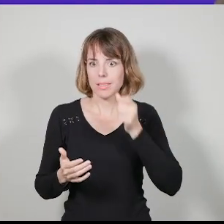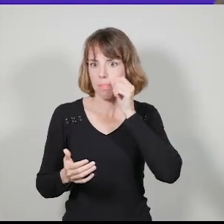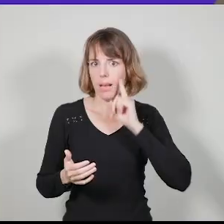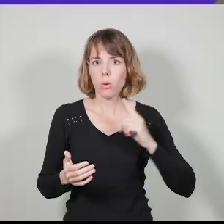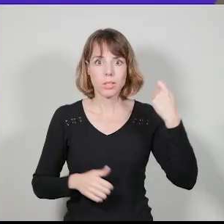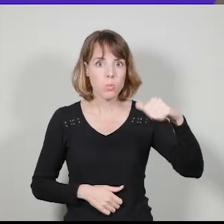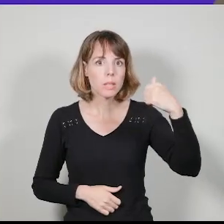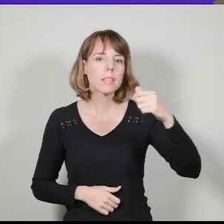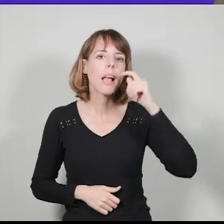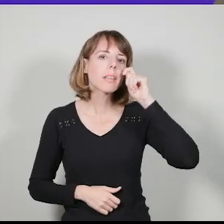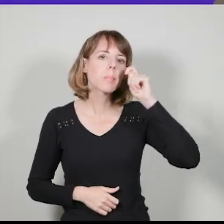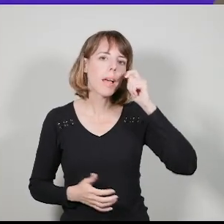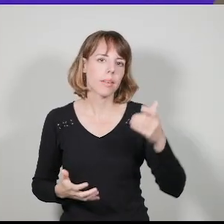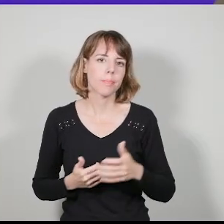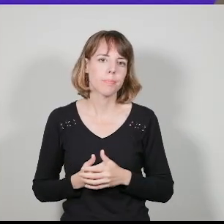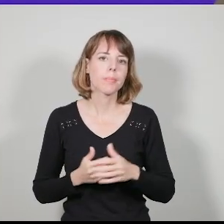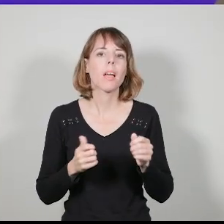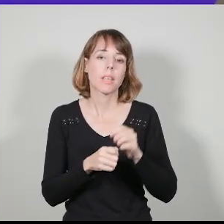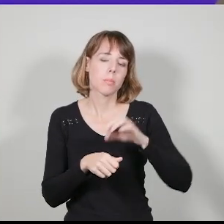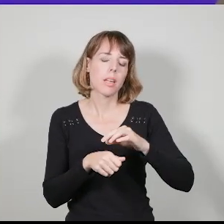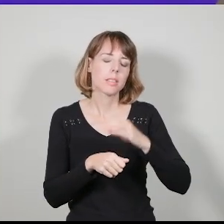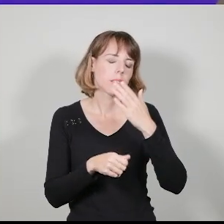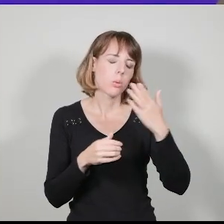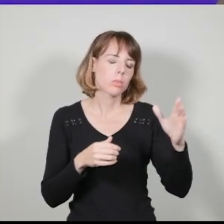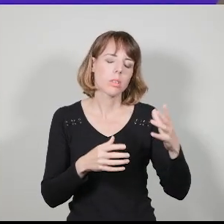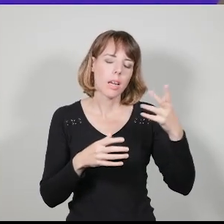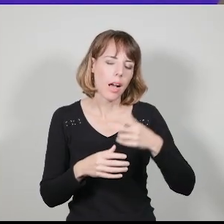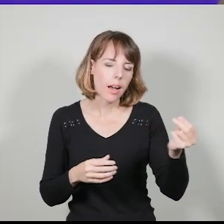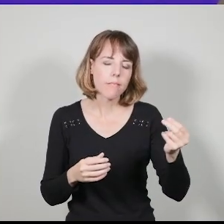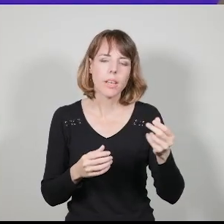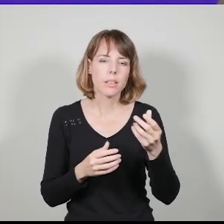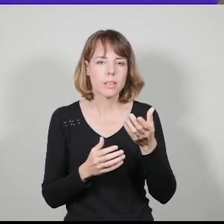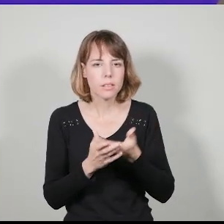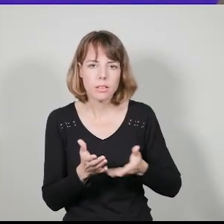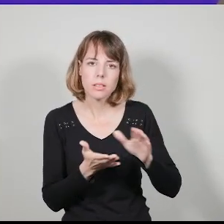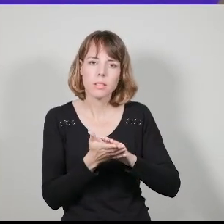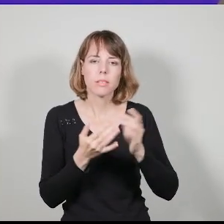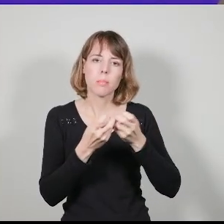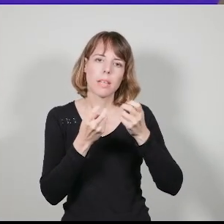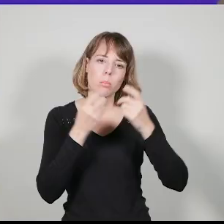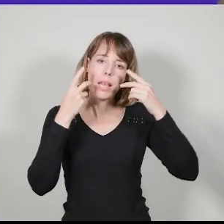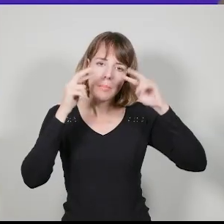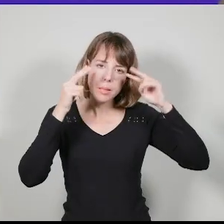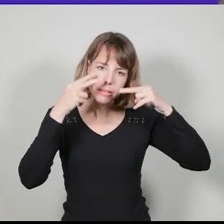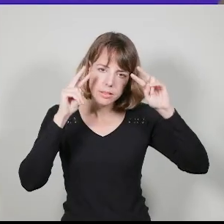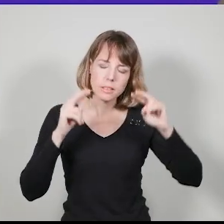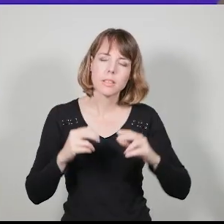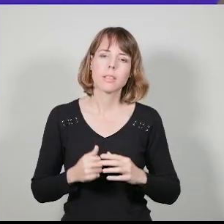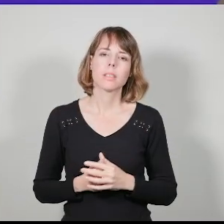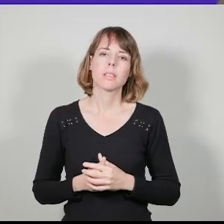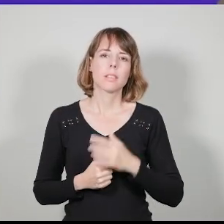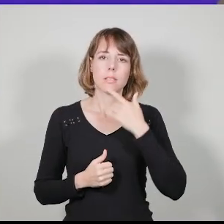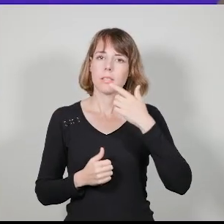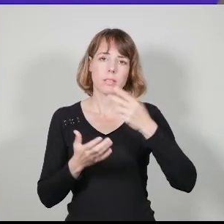aggravants tels que l'épilepsie ou la combinaison de certains troubles qui viennent en fait positionner le parent comme le seul qui